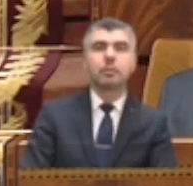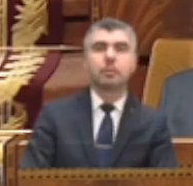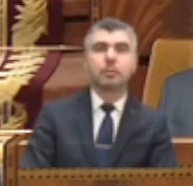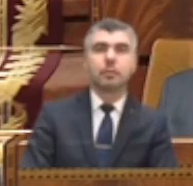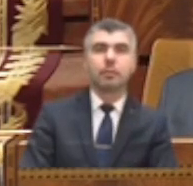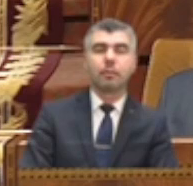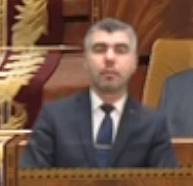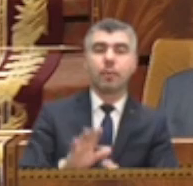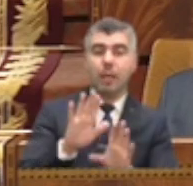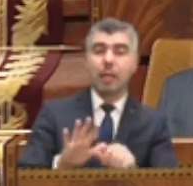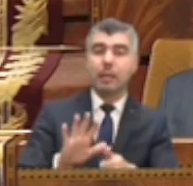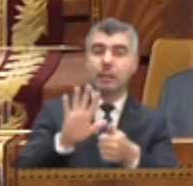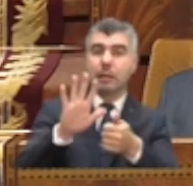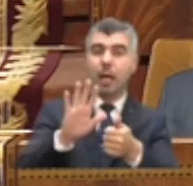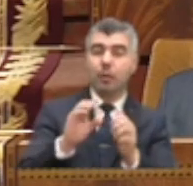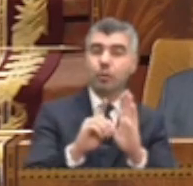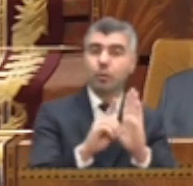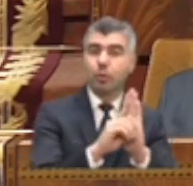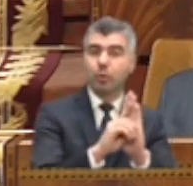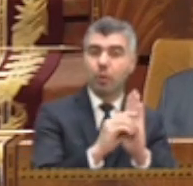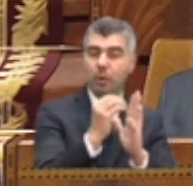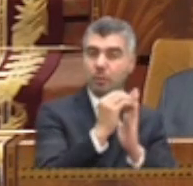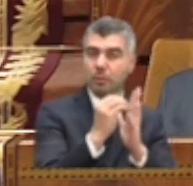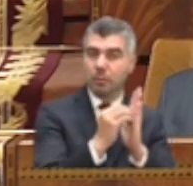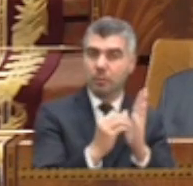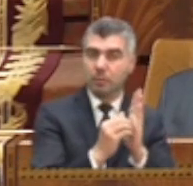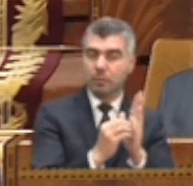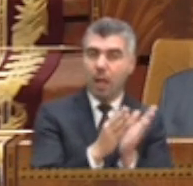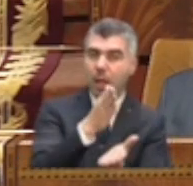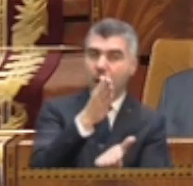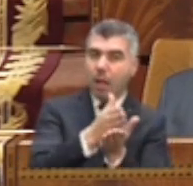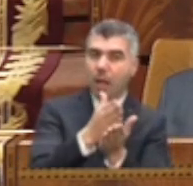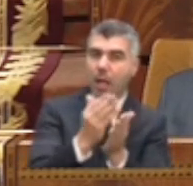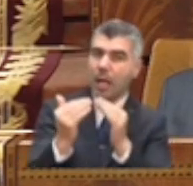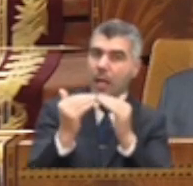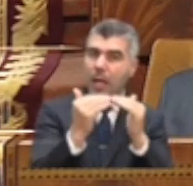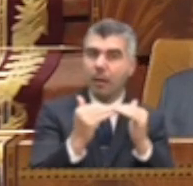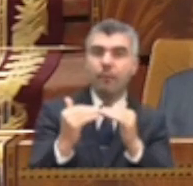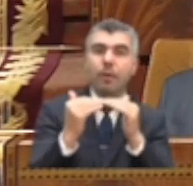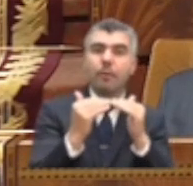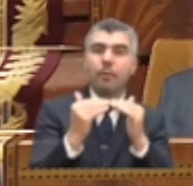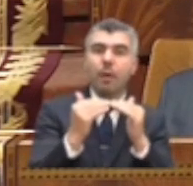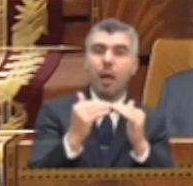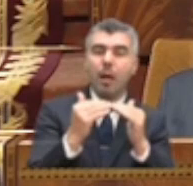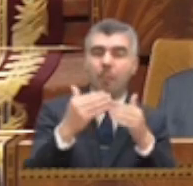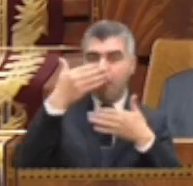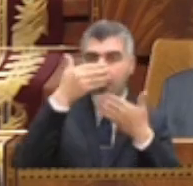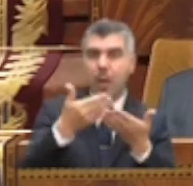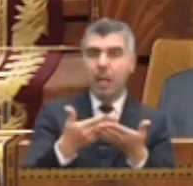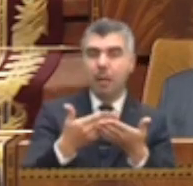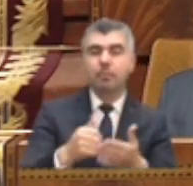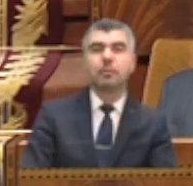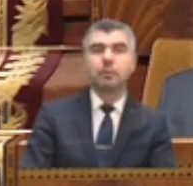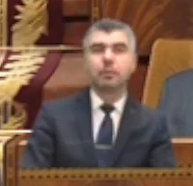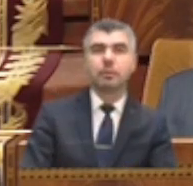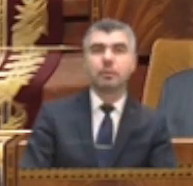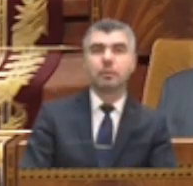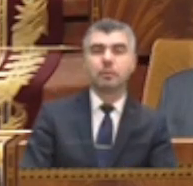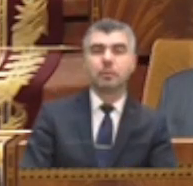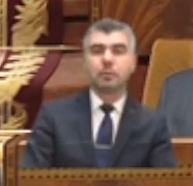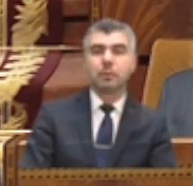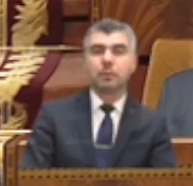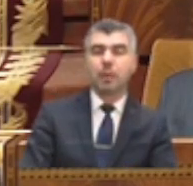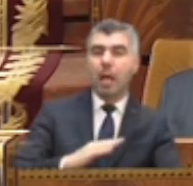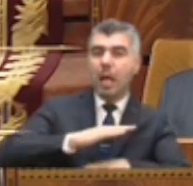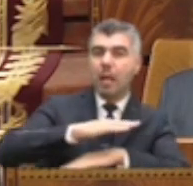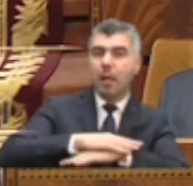فصل 16 ديال الدستور كيعطي الحقوق، نفس الحقوق المغاربة باش يكون عندهم